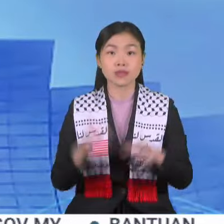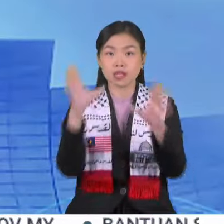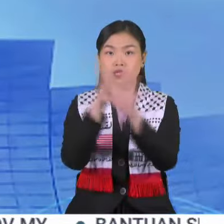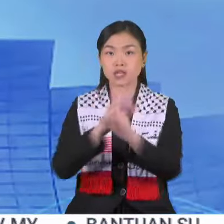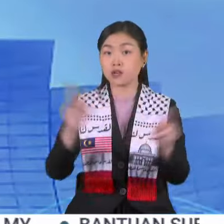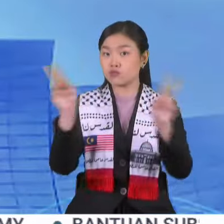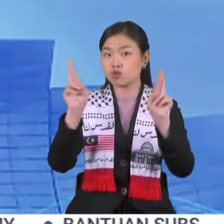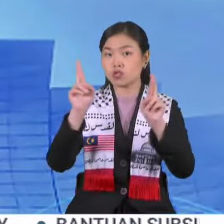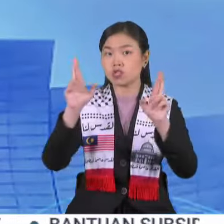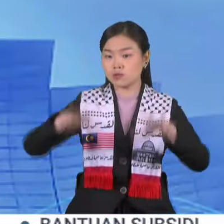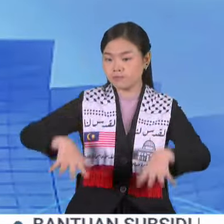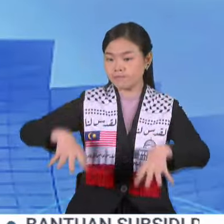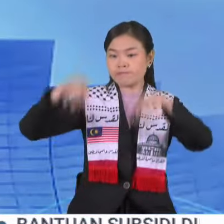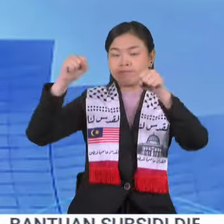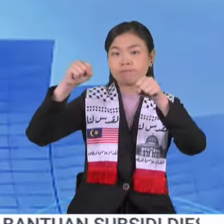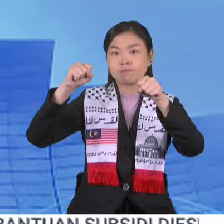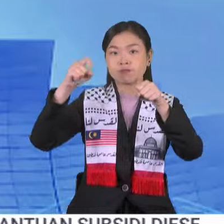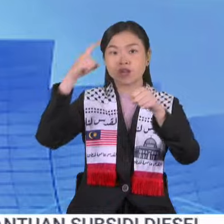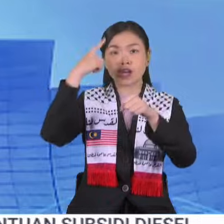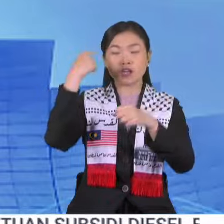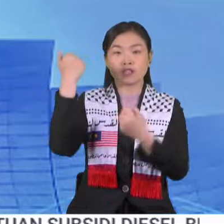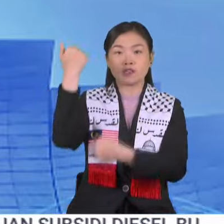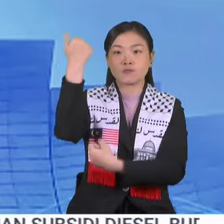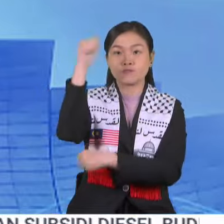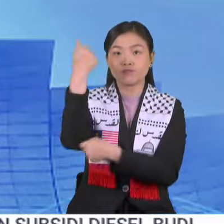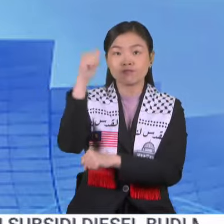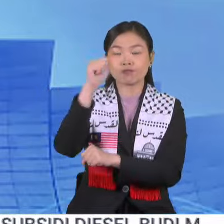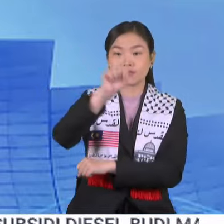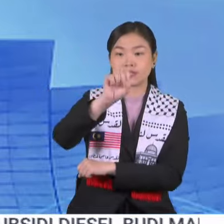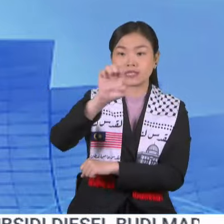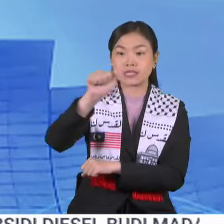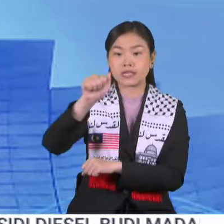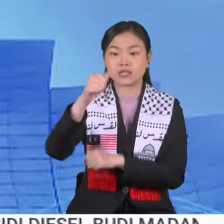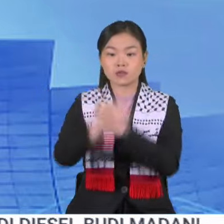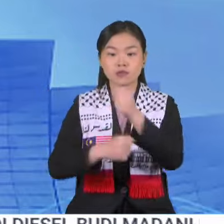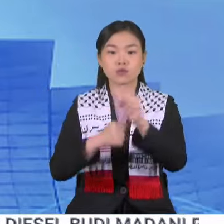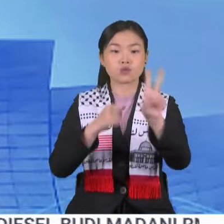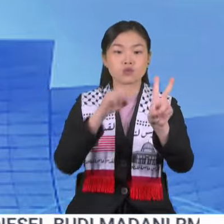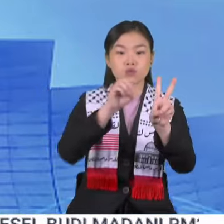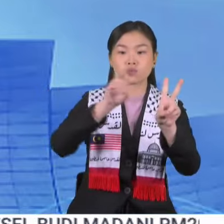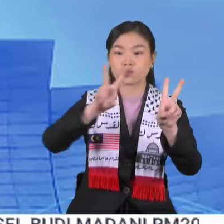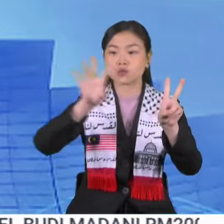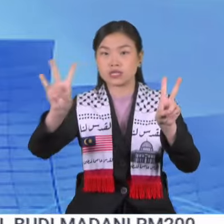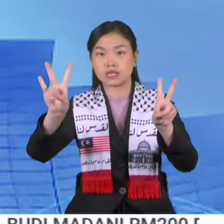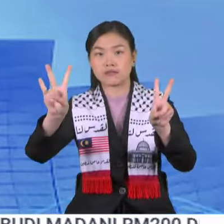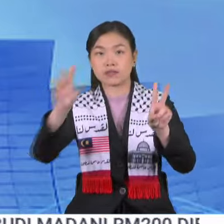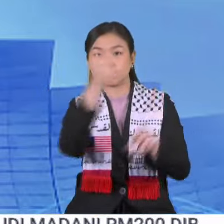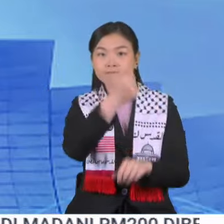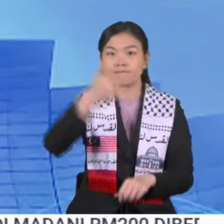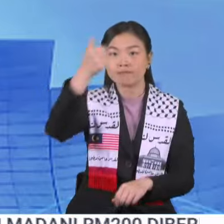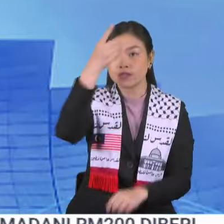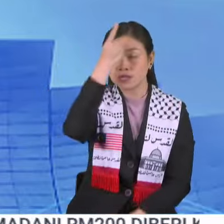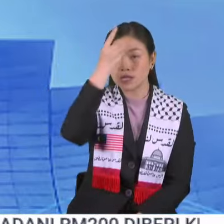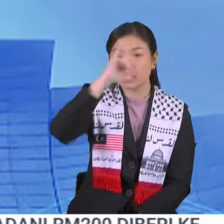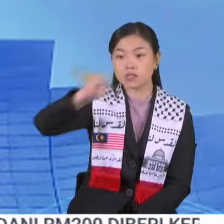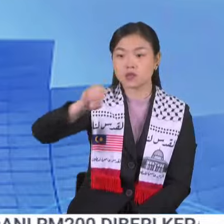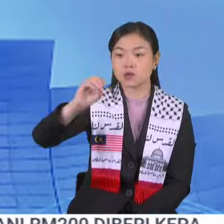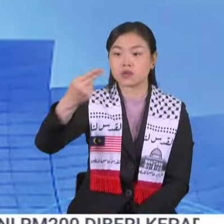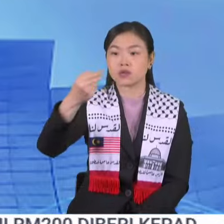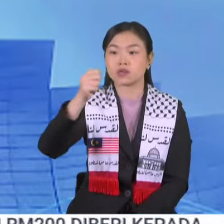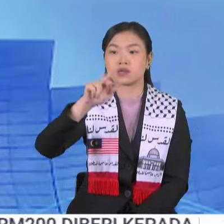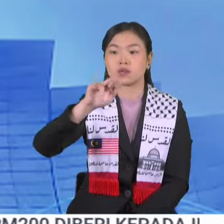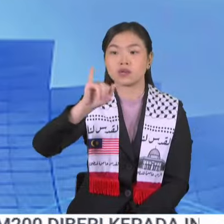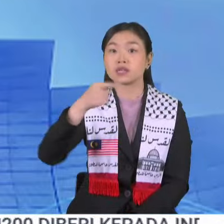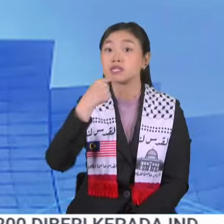Sarawak bersedia untuk menjadi penganjur bersama temasya Sukan SEA 2027. Premier Datuk Patinggi Tan Sri Abang Johari Tun